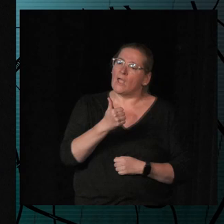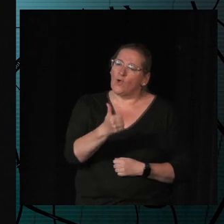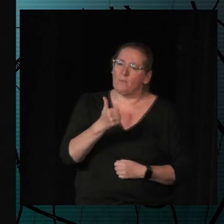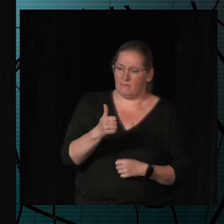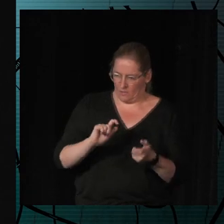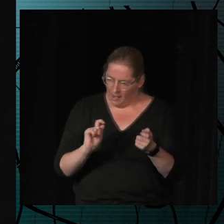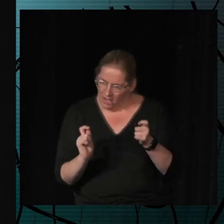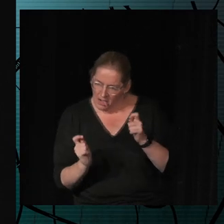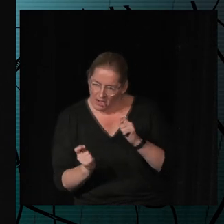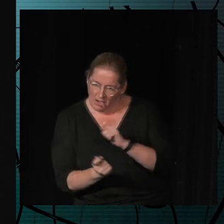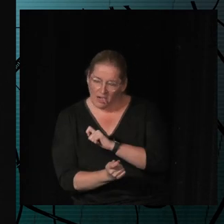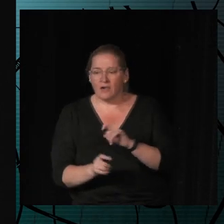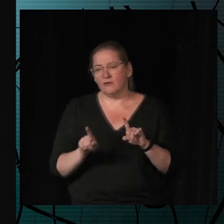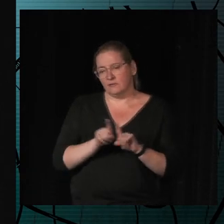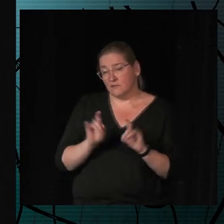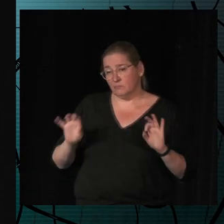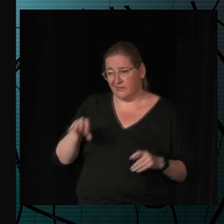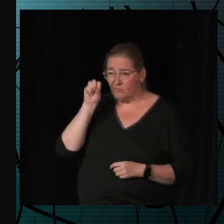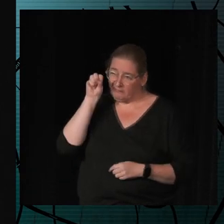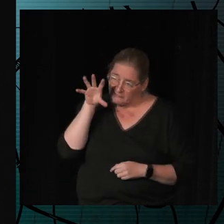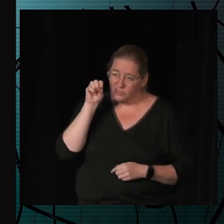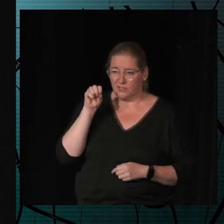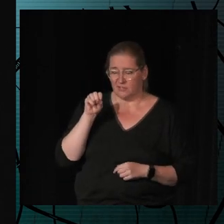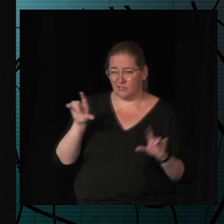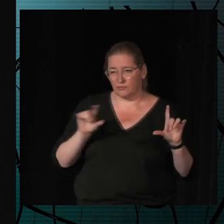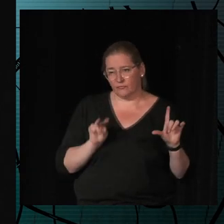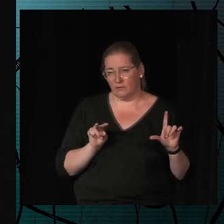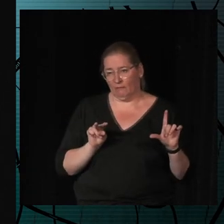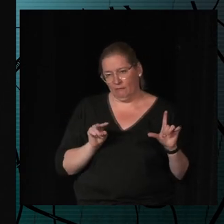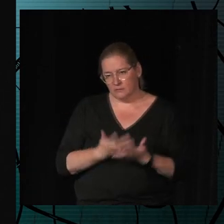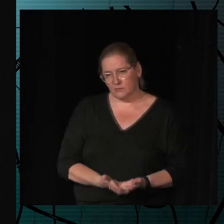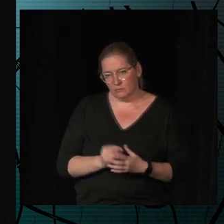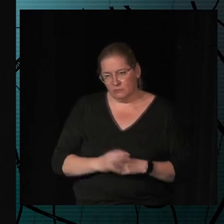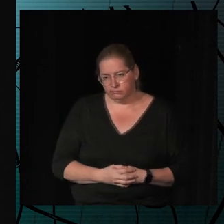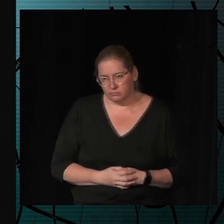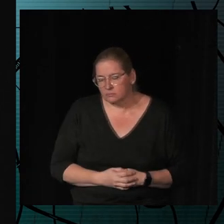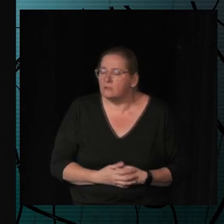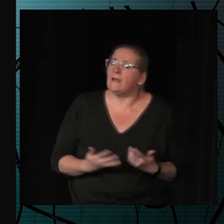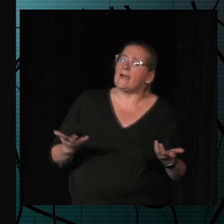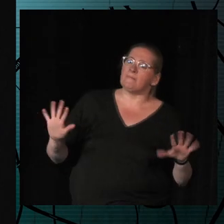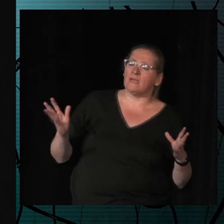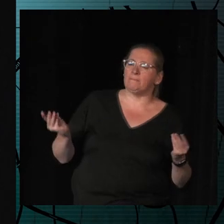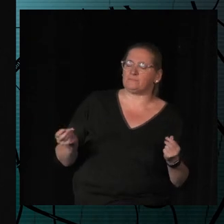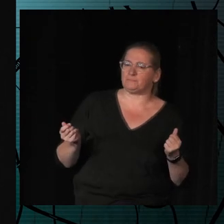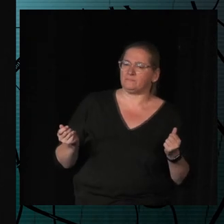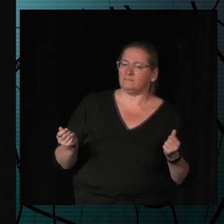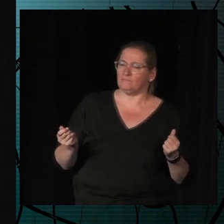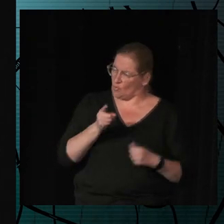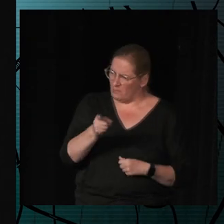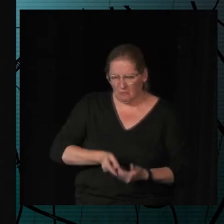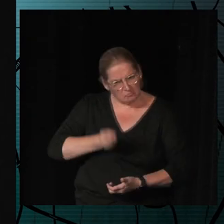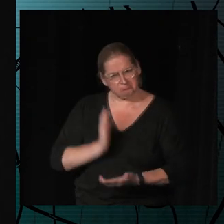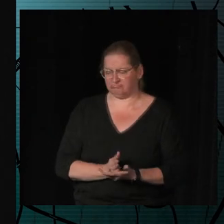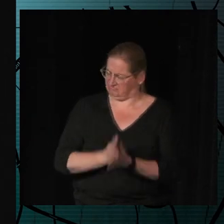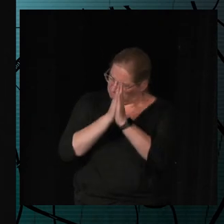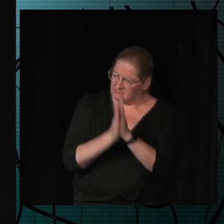l'adapter et même on est dans le cliché qui est tellement appuyé que ça en devient parfois lourd mais avec une manière une sincérité une manière de le faire